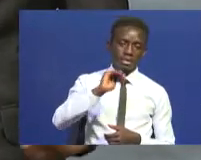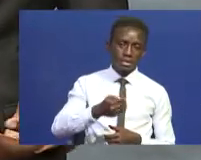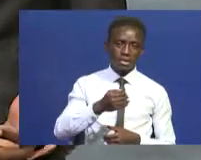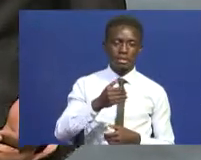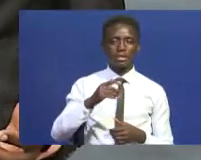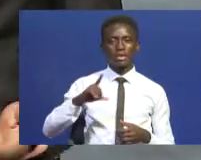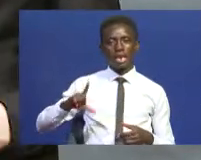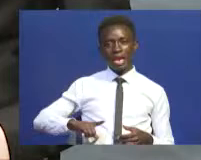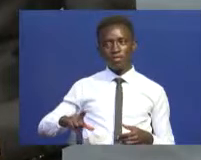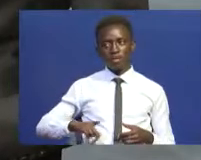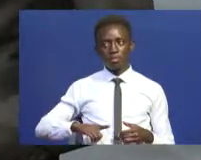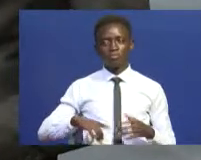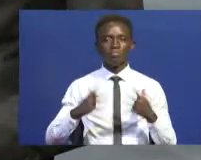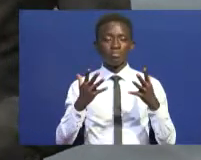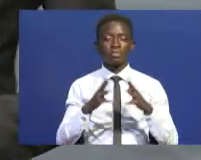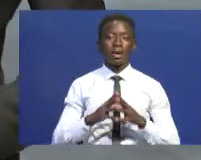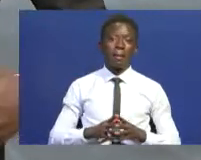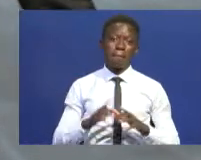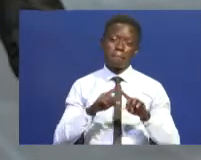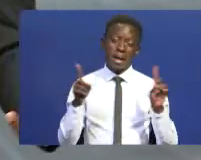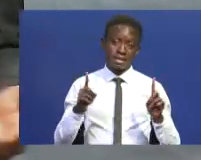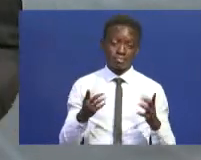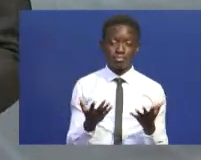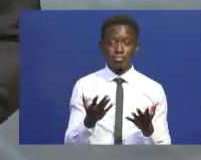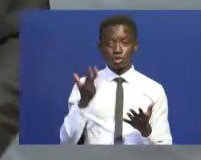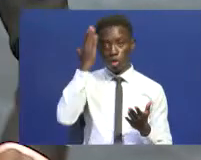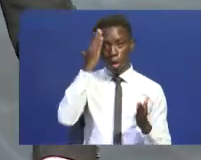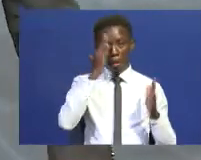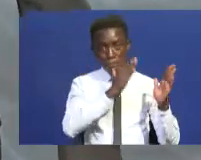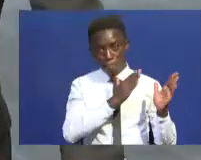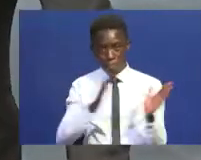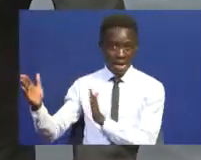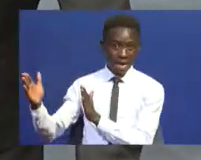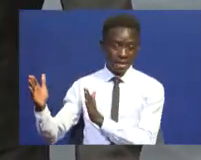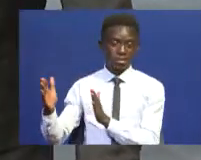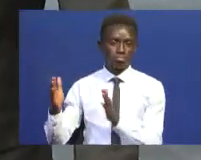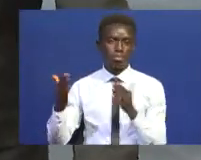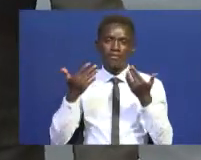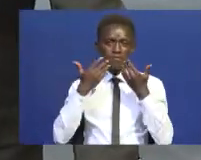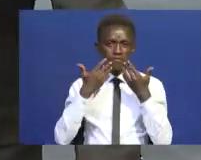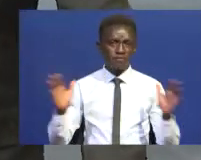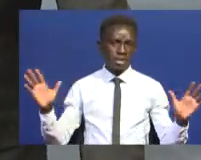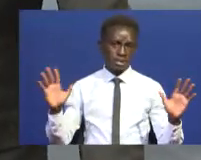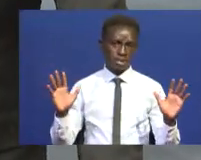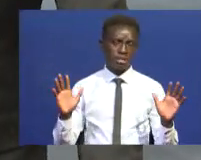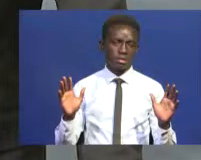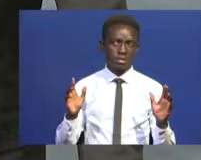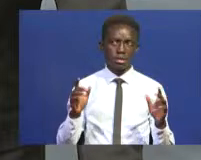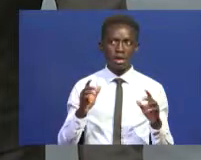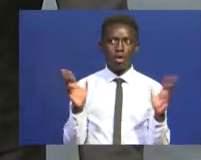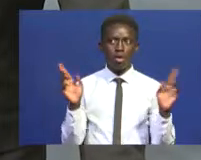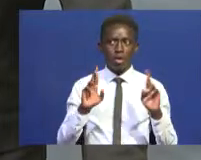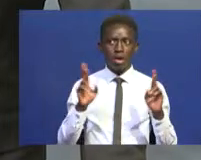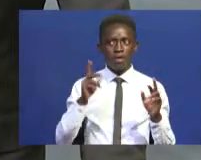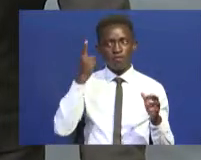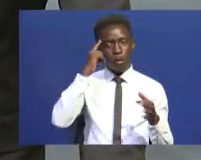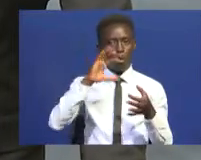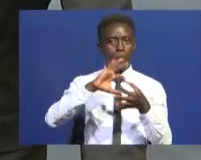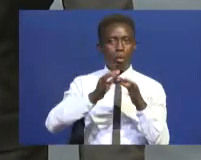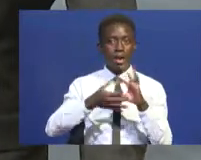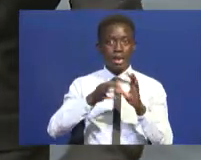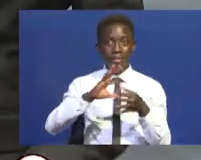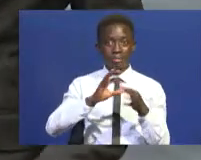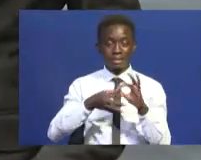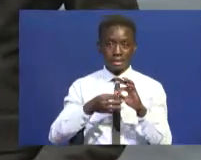Liverpool pia. Lakini kando na hayo pia kumbuka maandalizi tayari yashaanza ya kuweza kushiriki katika mashindano ya Olimpiki mwaka